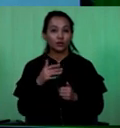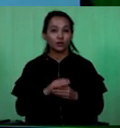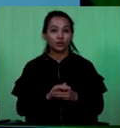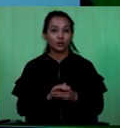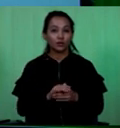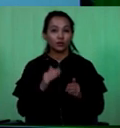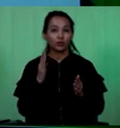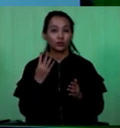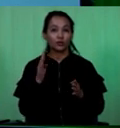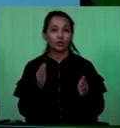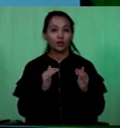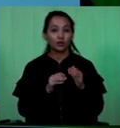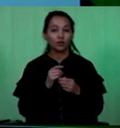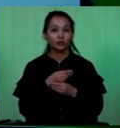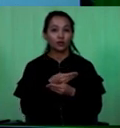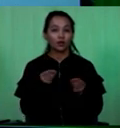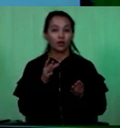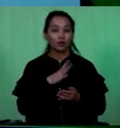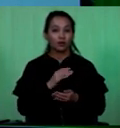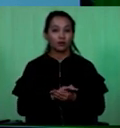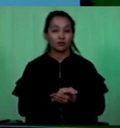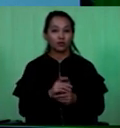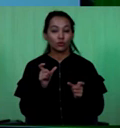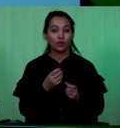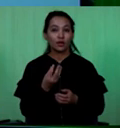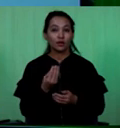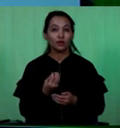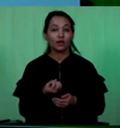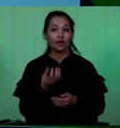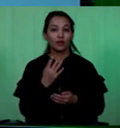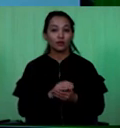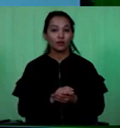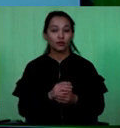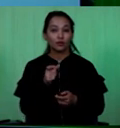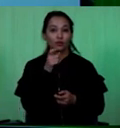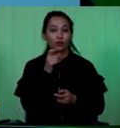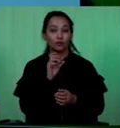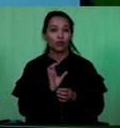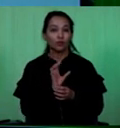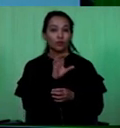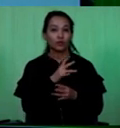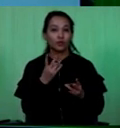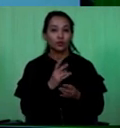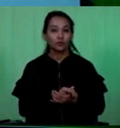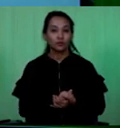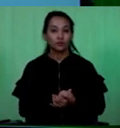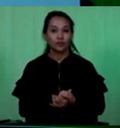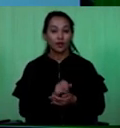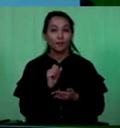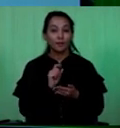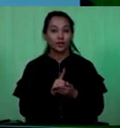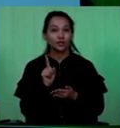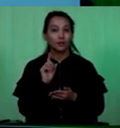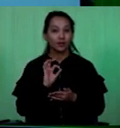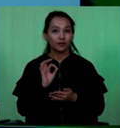tuxum jo'natildi. Do'konlarga yana qancha tuxum berilishi kerak? Masalamiz nima